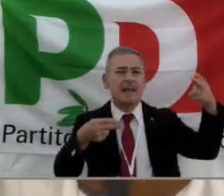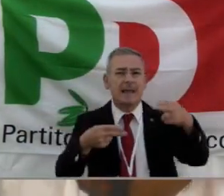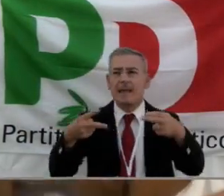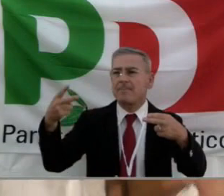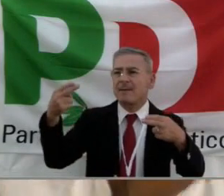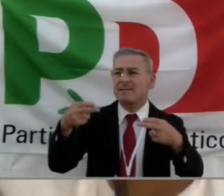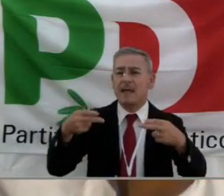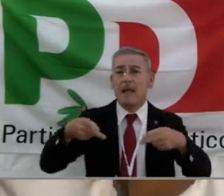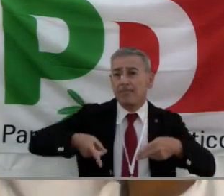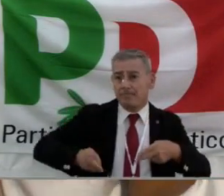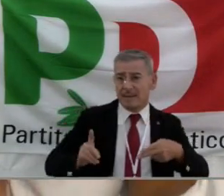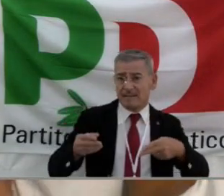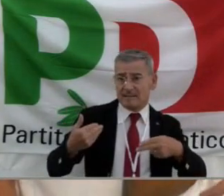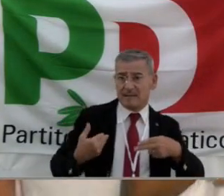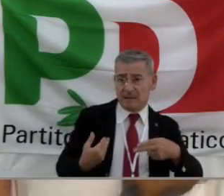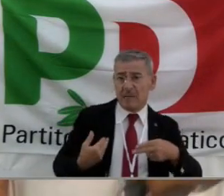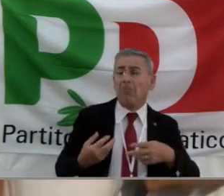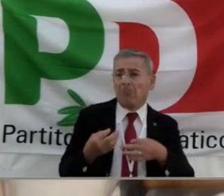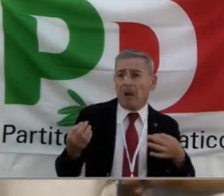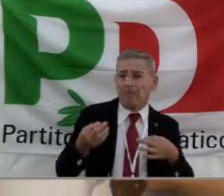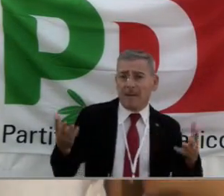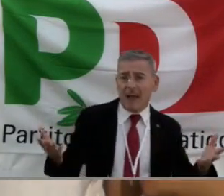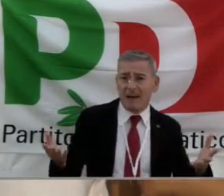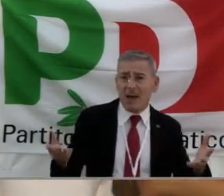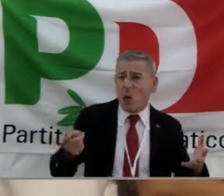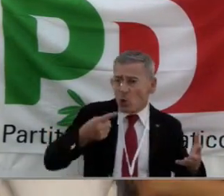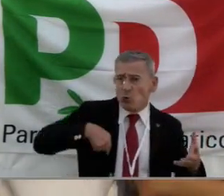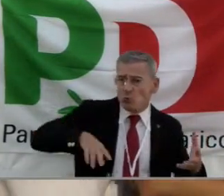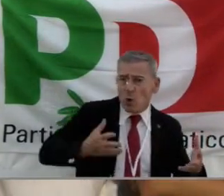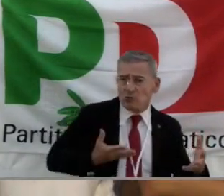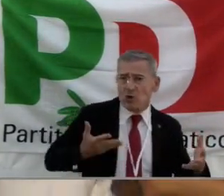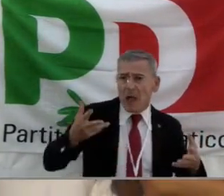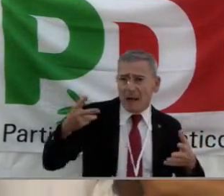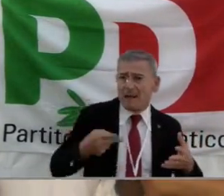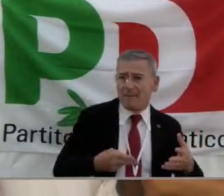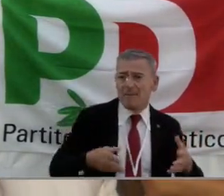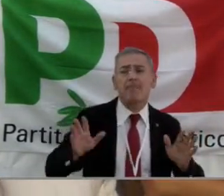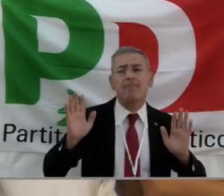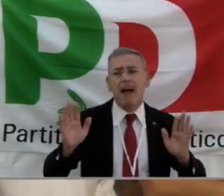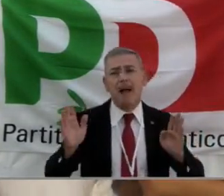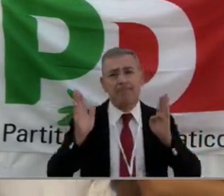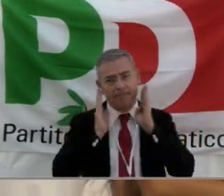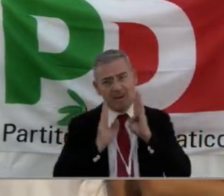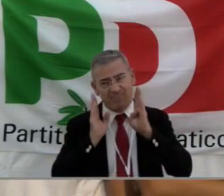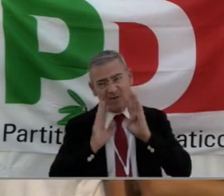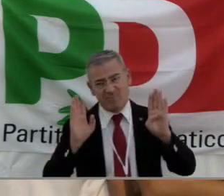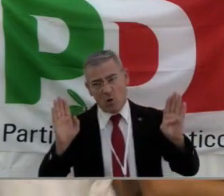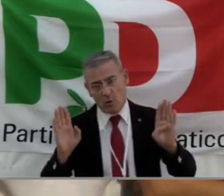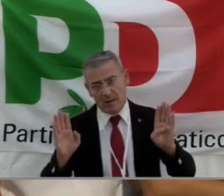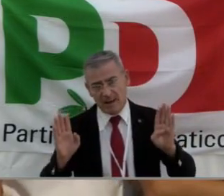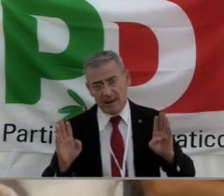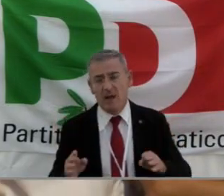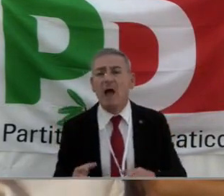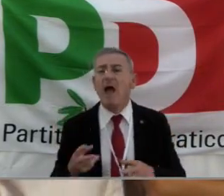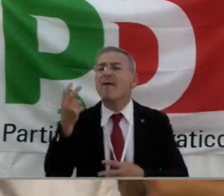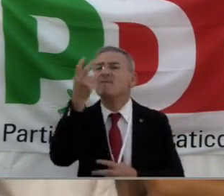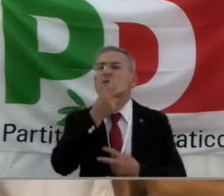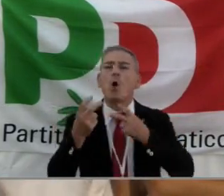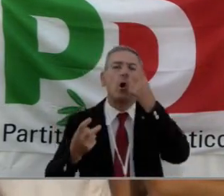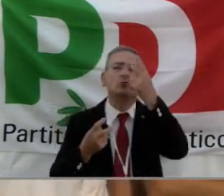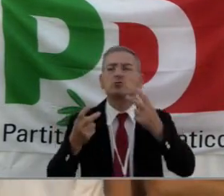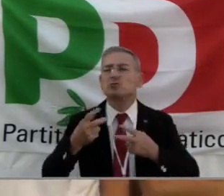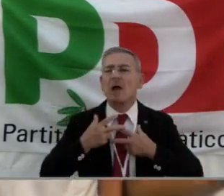Partito Democratico. Va bene, abbiamo dei limiti, ma per favore alzate la